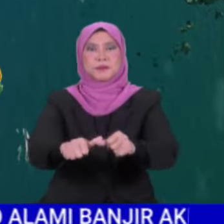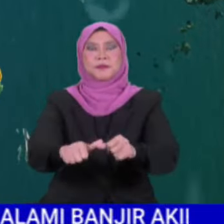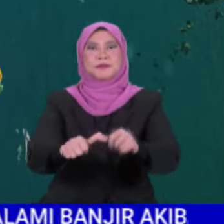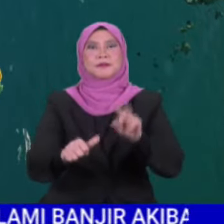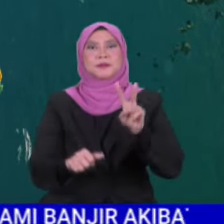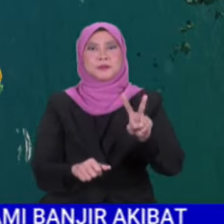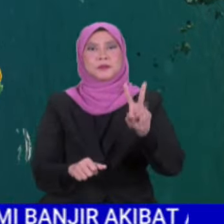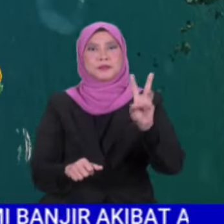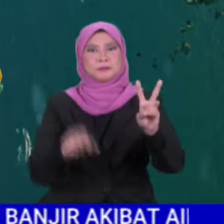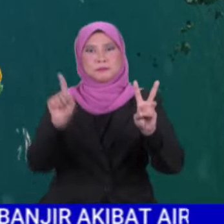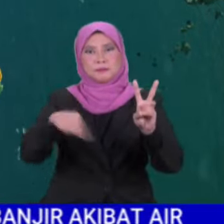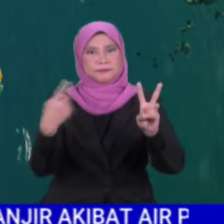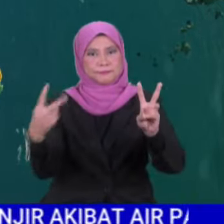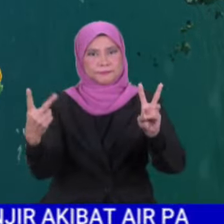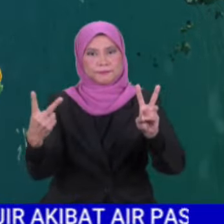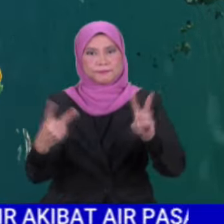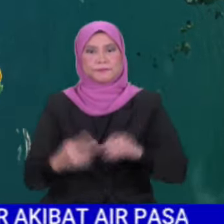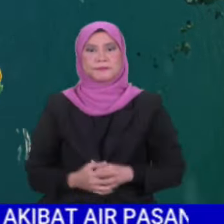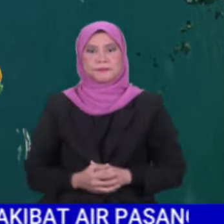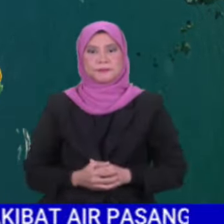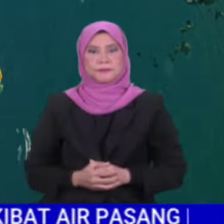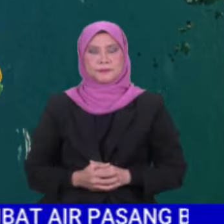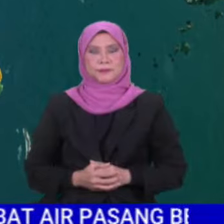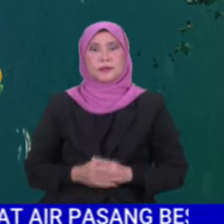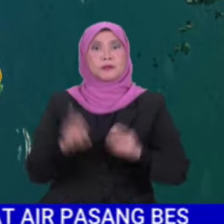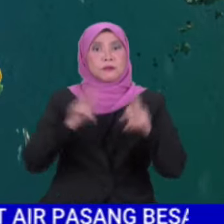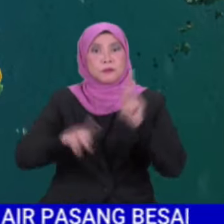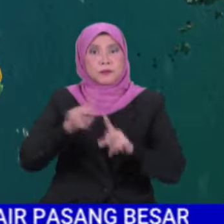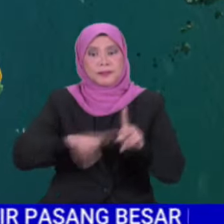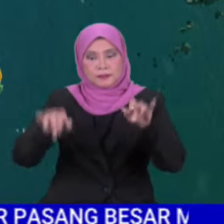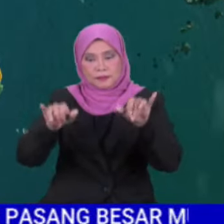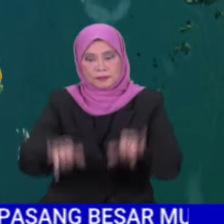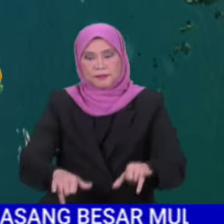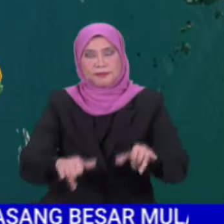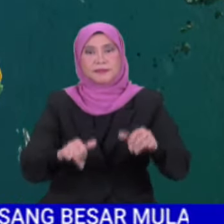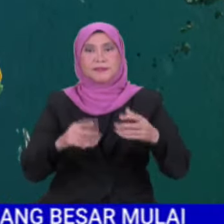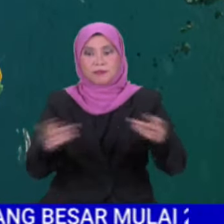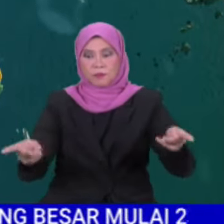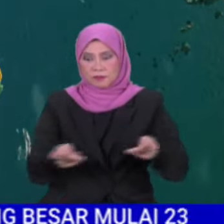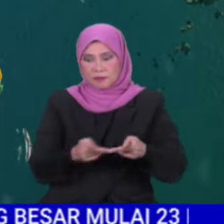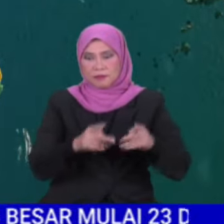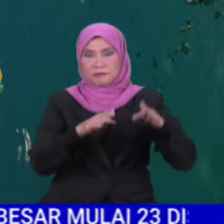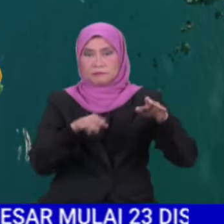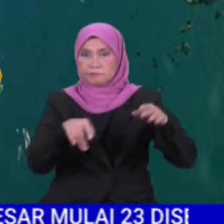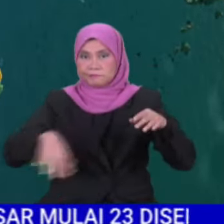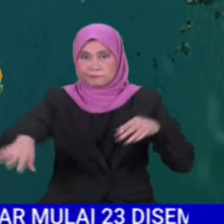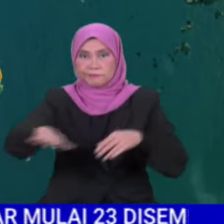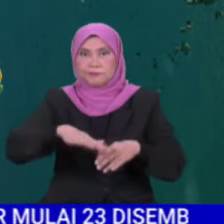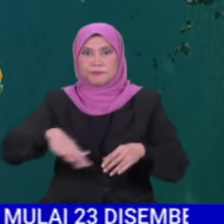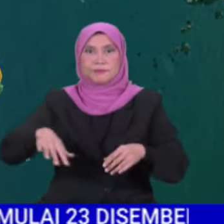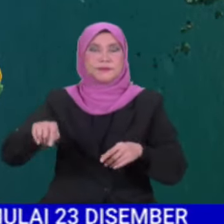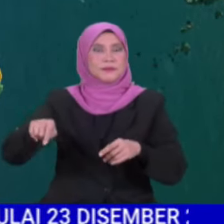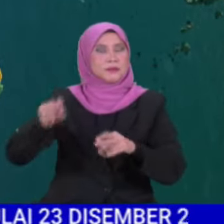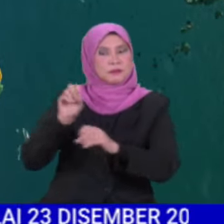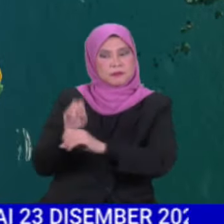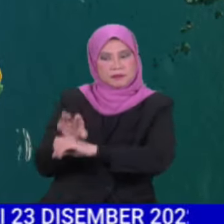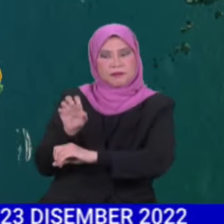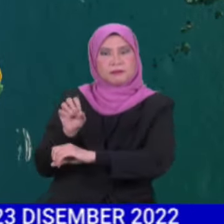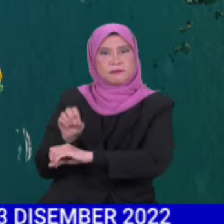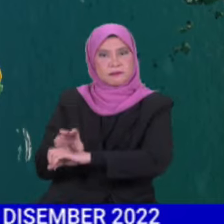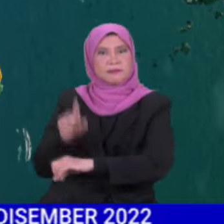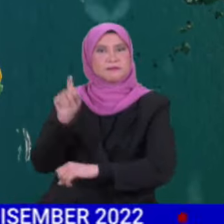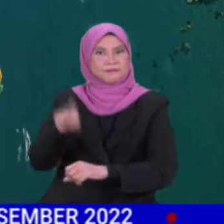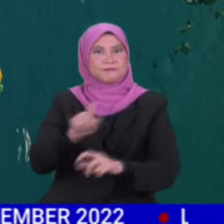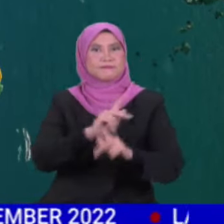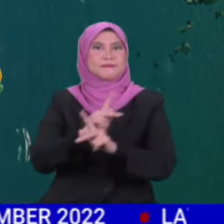sehingga 26 Disember nanti. Oleh itu, bagi orang ramai yang tinggal di kawasan berkenaan, anda dinasihatkan supaya